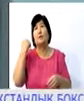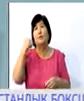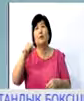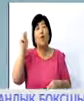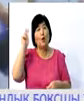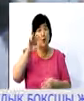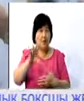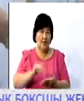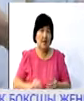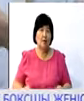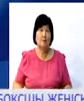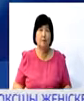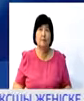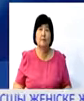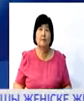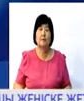үйренеді.